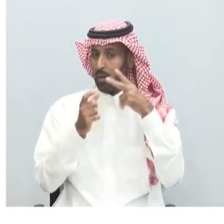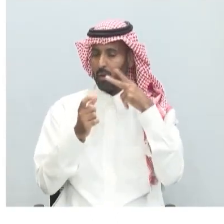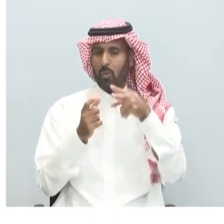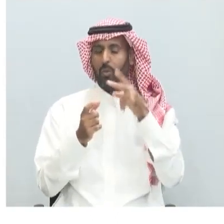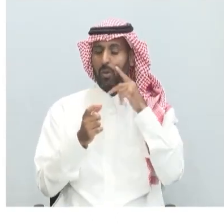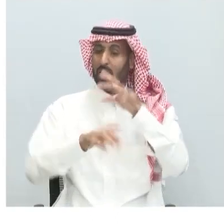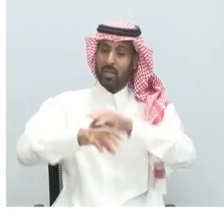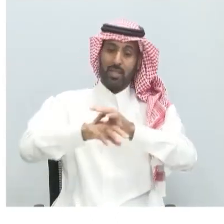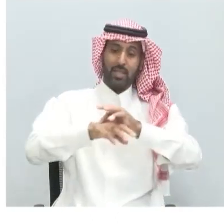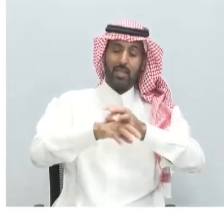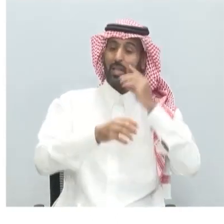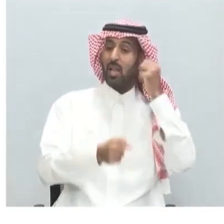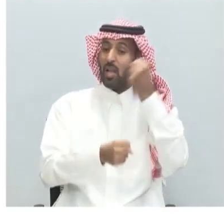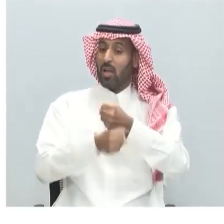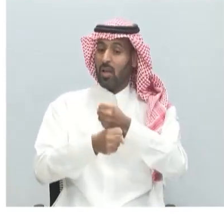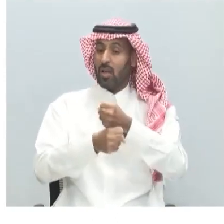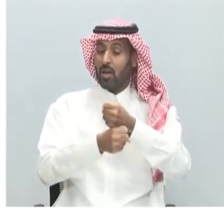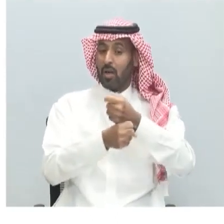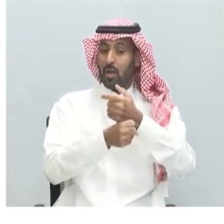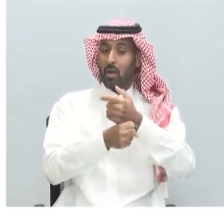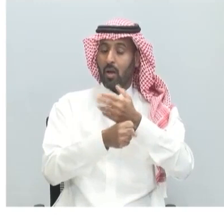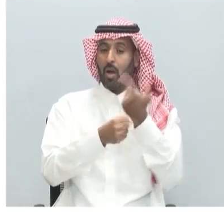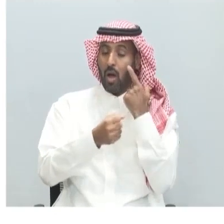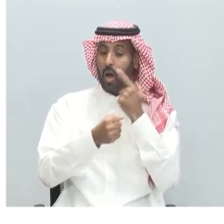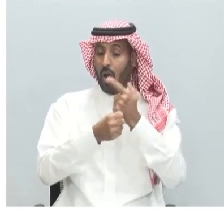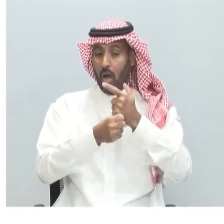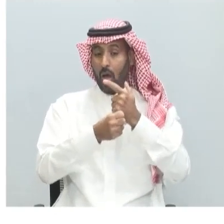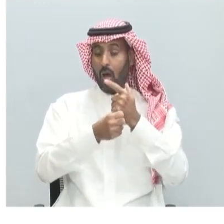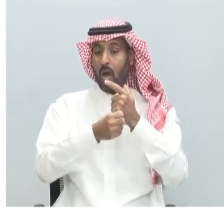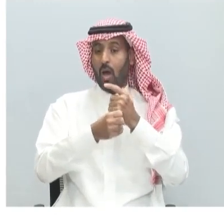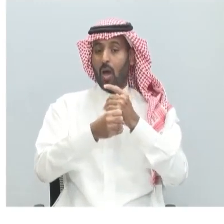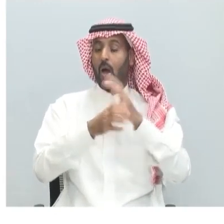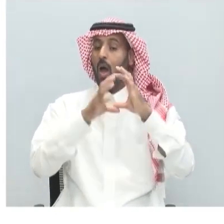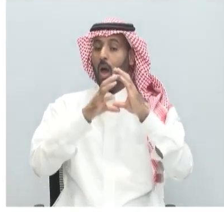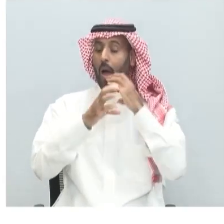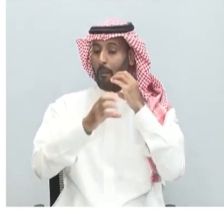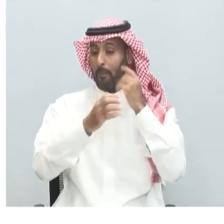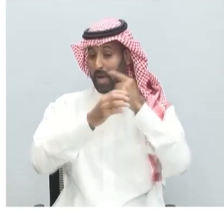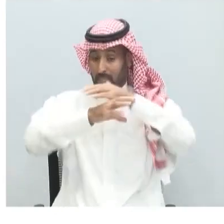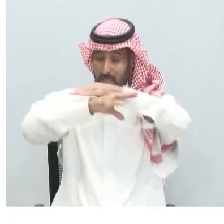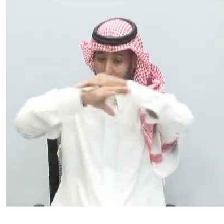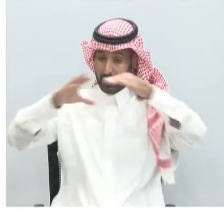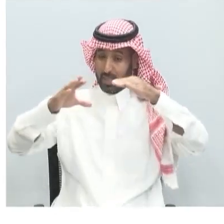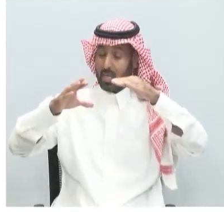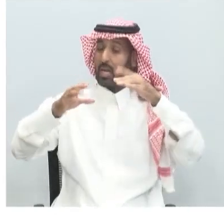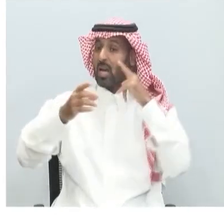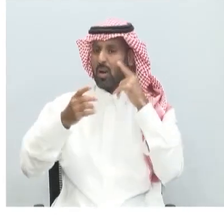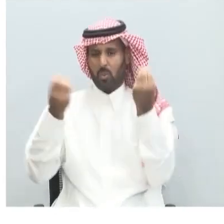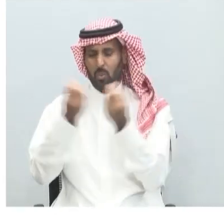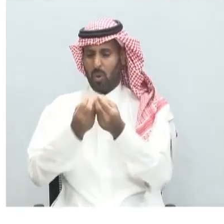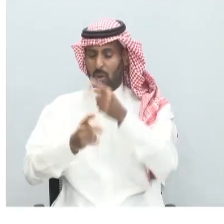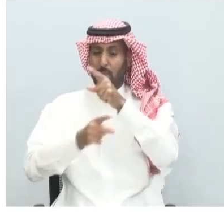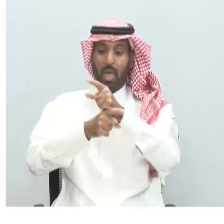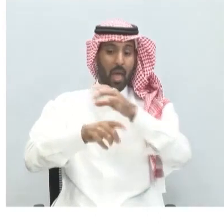هؤلاء الناس يقفون عند محطه الحافلات يتواجد الناس عاده